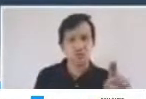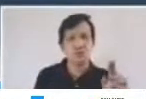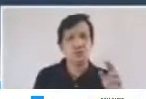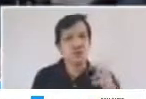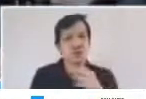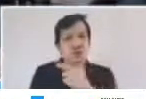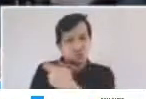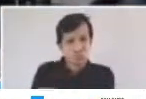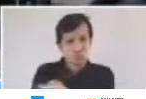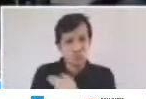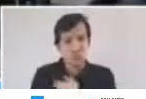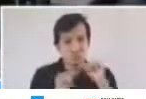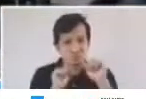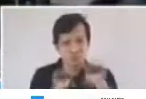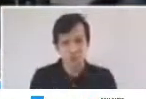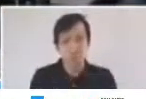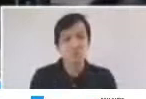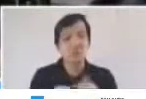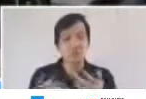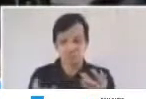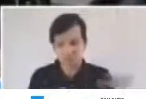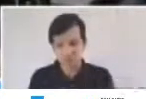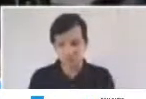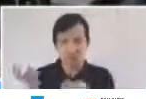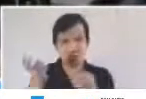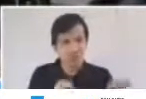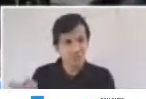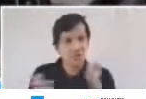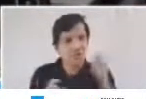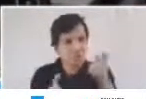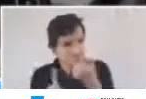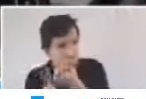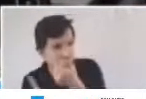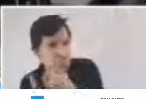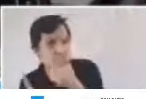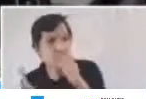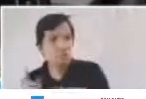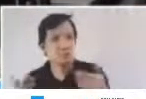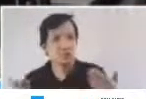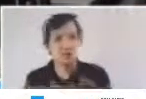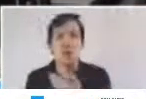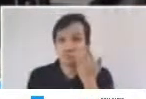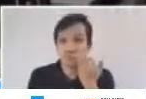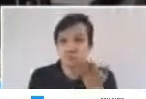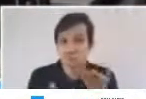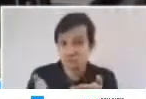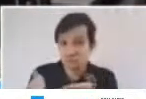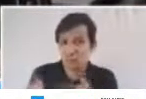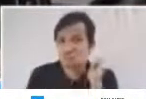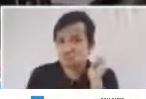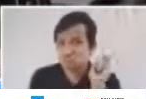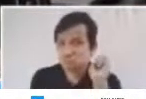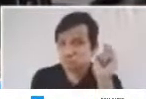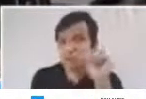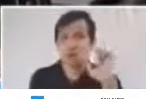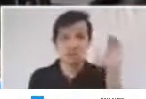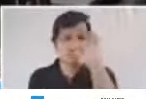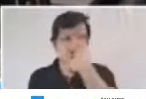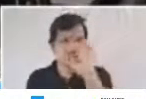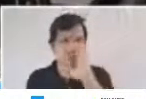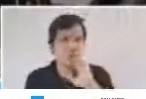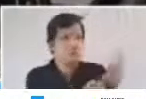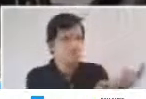ng COVID-19, ano pa po ang bagong features na matatagpuan sa COVID Kaya Information System? Ano po naman itong